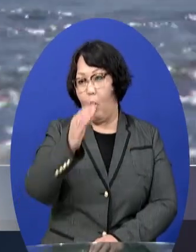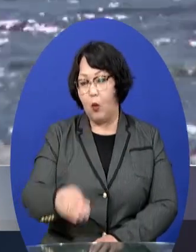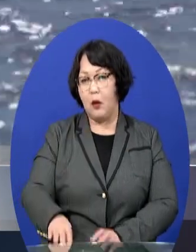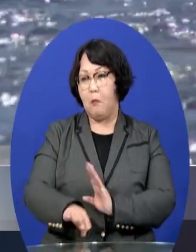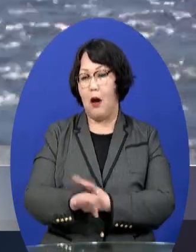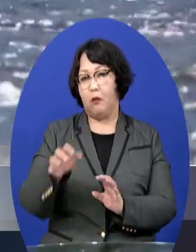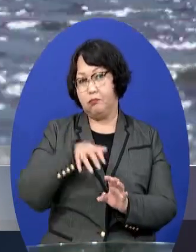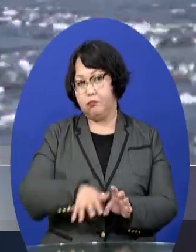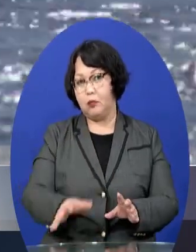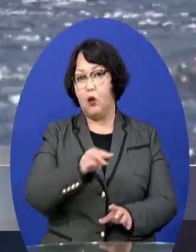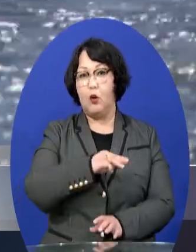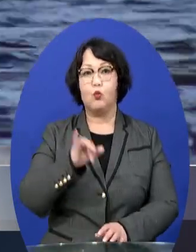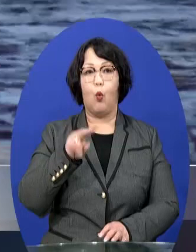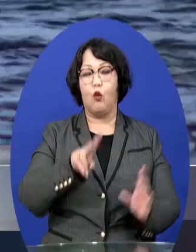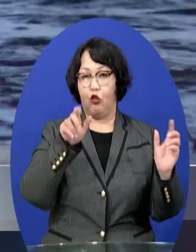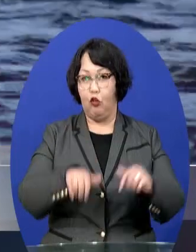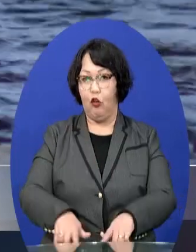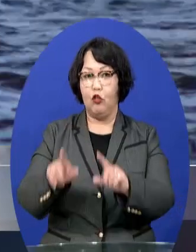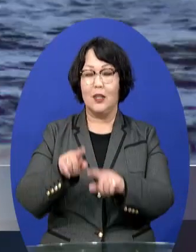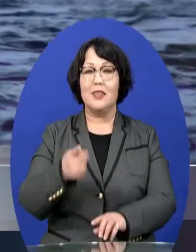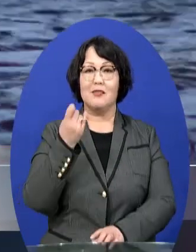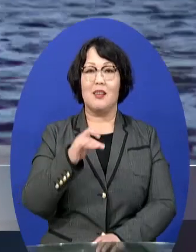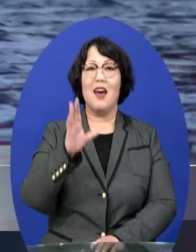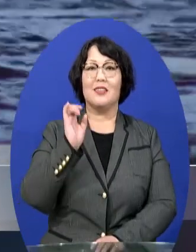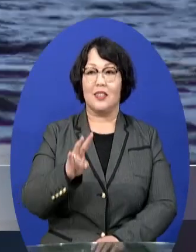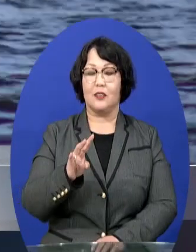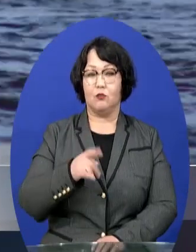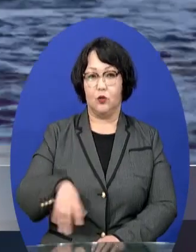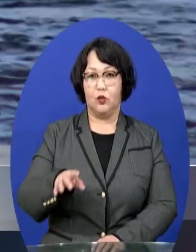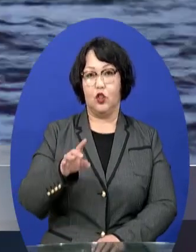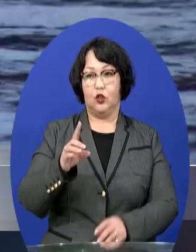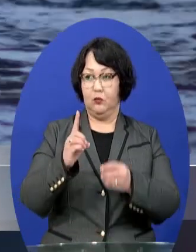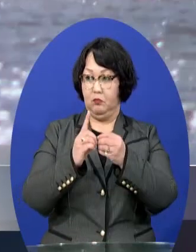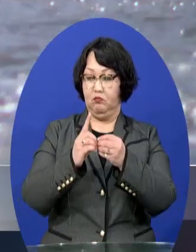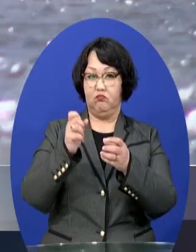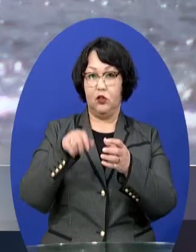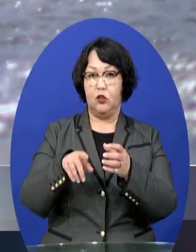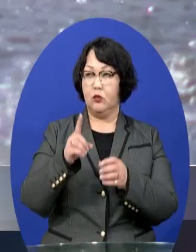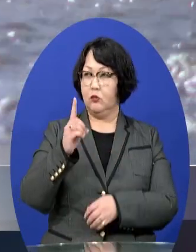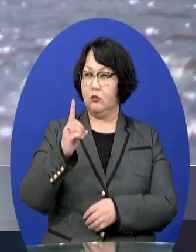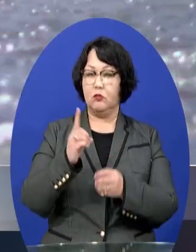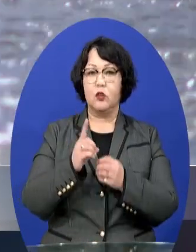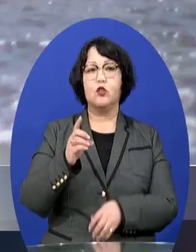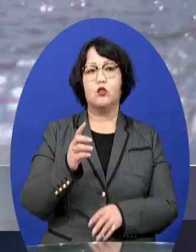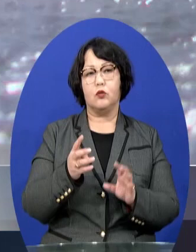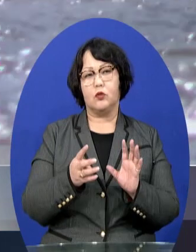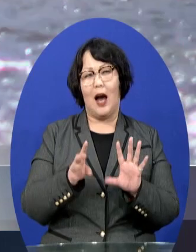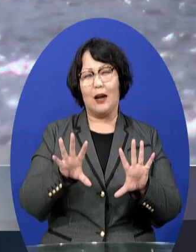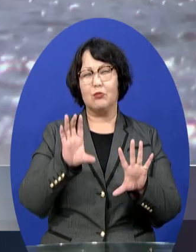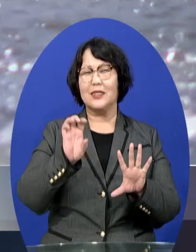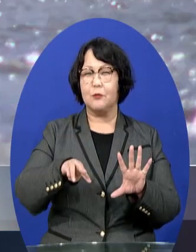усчих туулгол зайсан орчимд усны өмнөх өндрөөс 9 см нэмэгдэн үерийн төвшинг 10 см даван